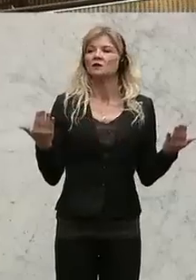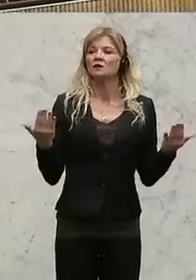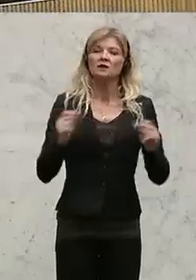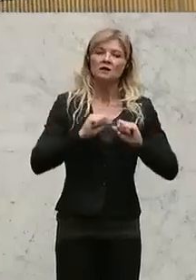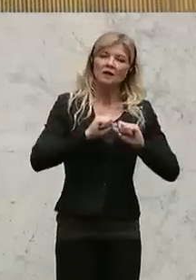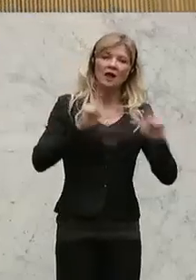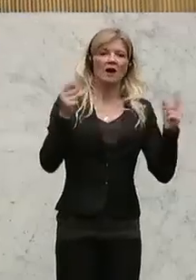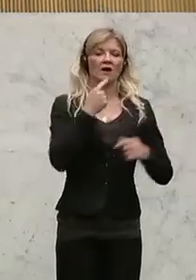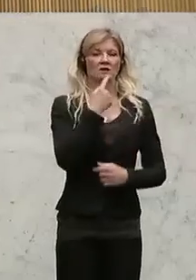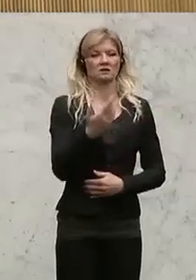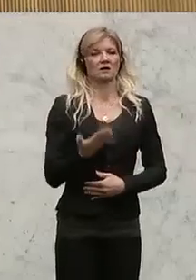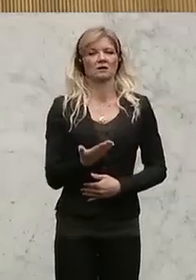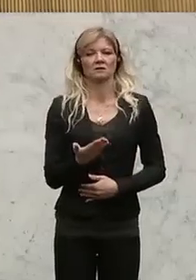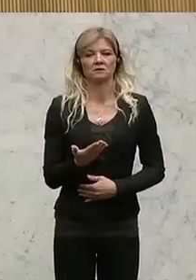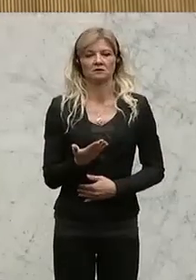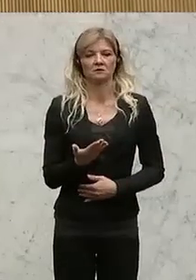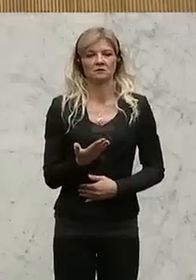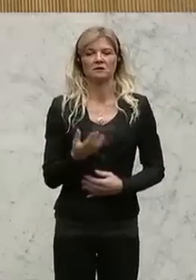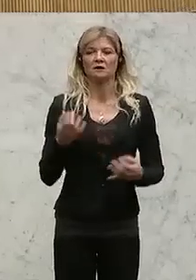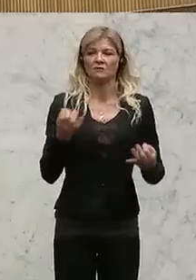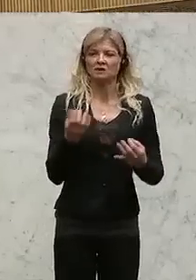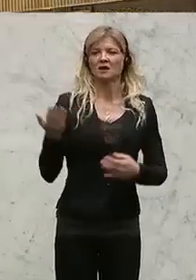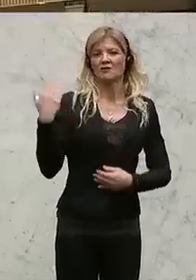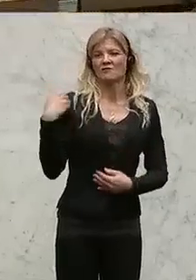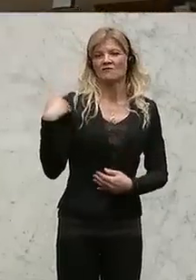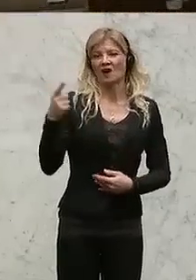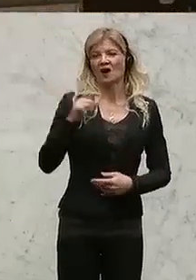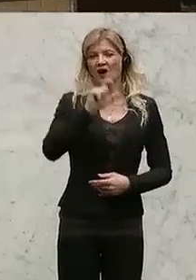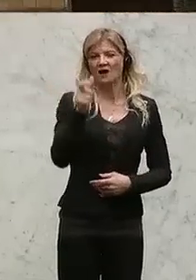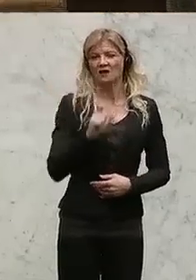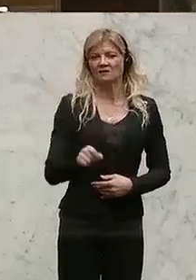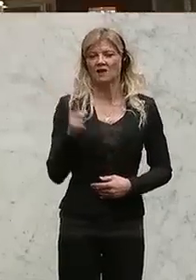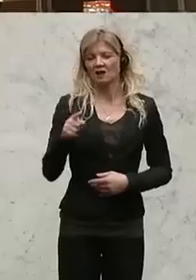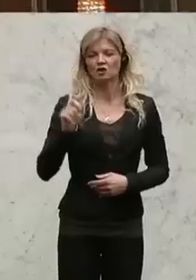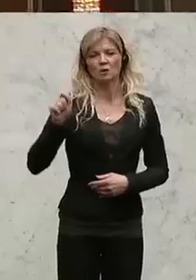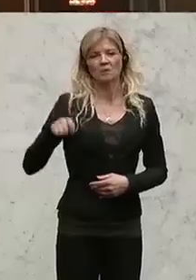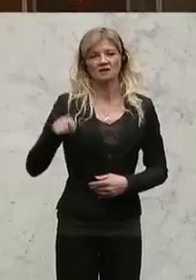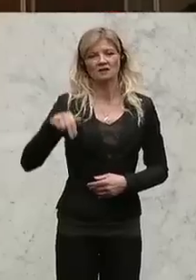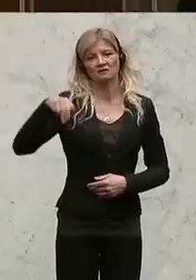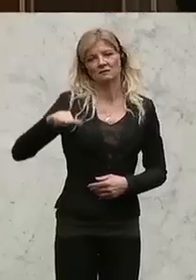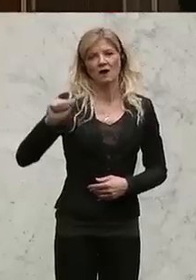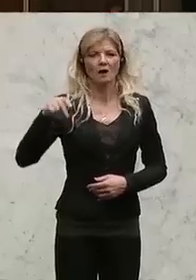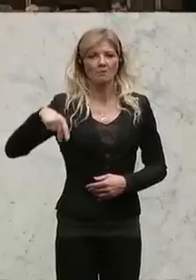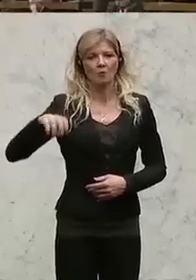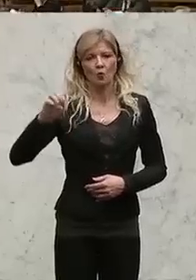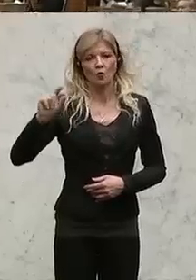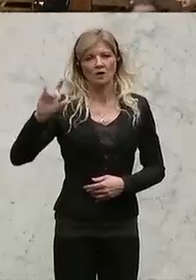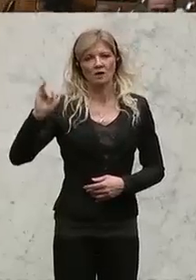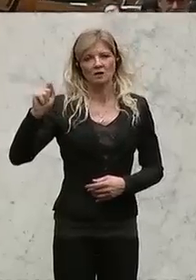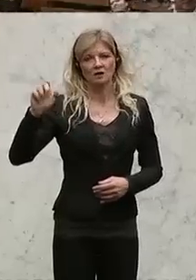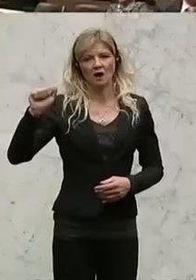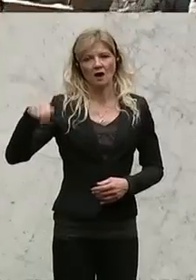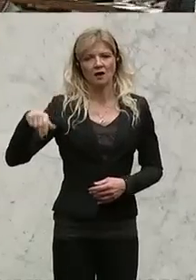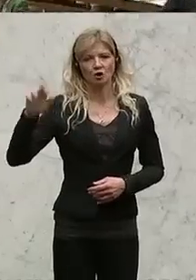nämlich eine Klarstellung zur Aussage des italienischen Präsidenten Napolitano, die er vor 2 Wochen getätigt